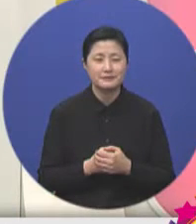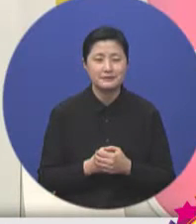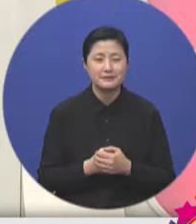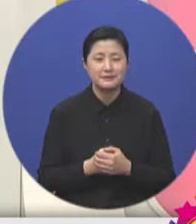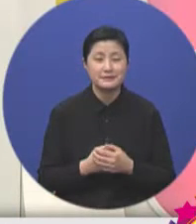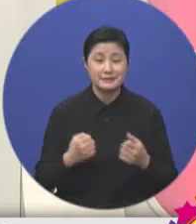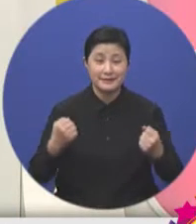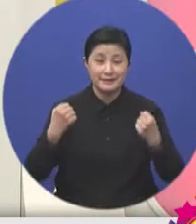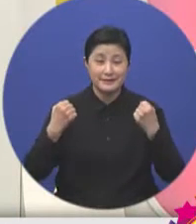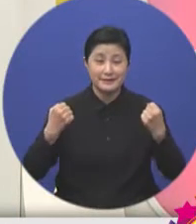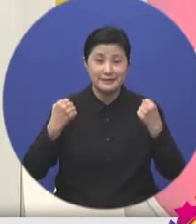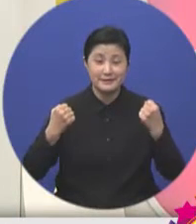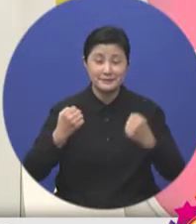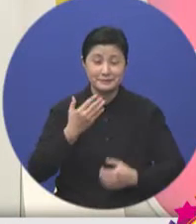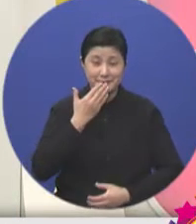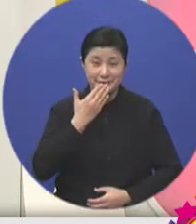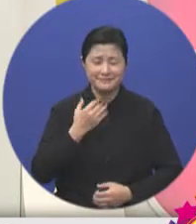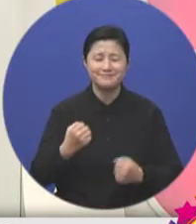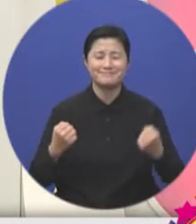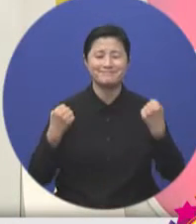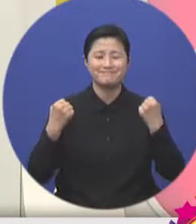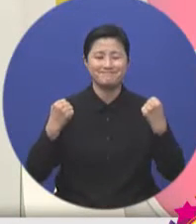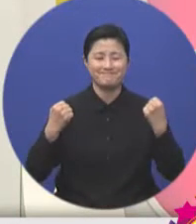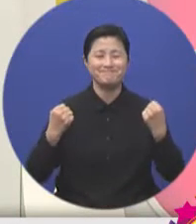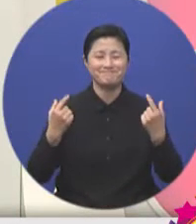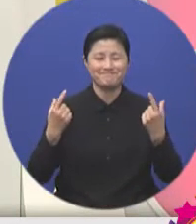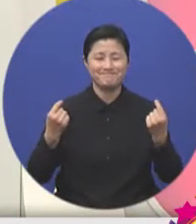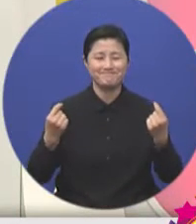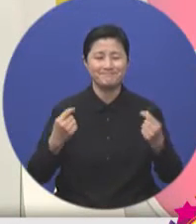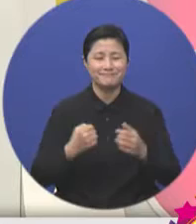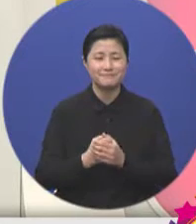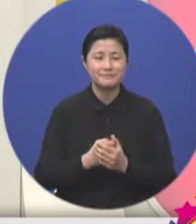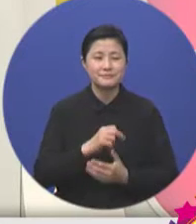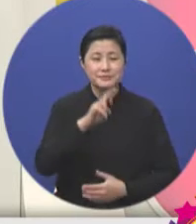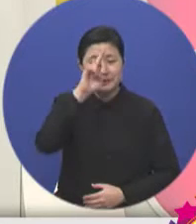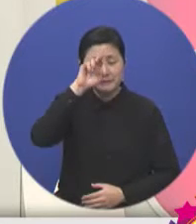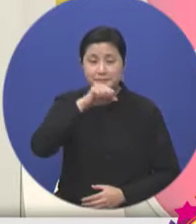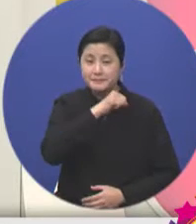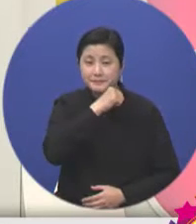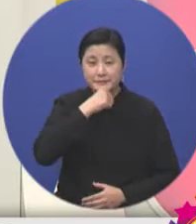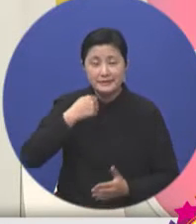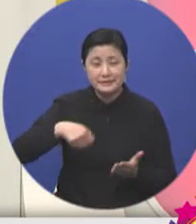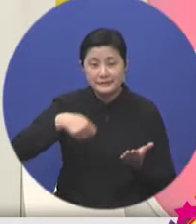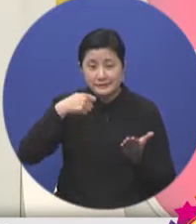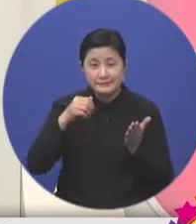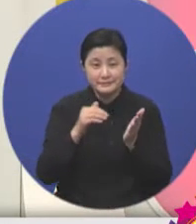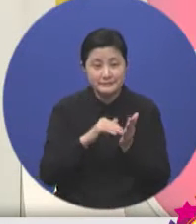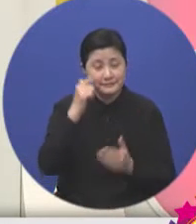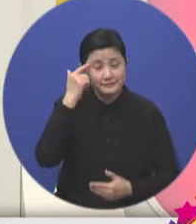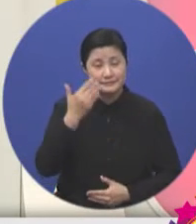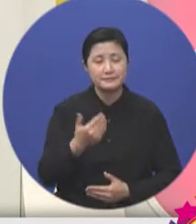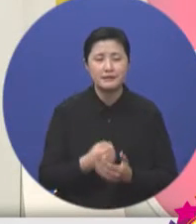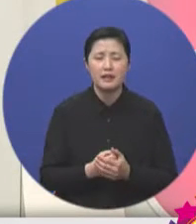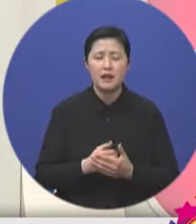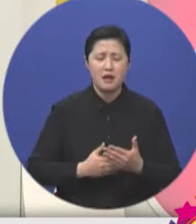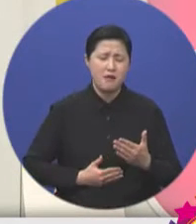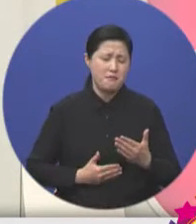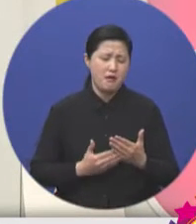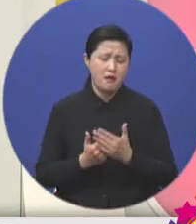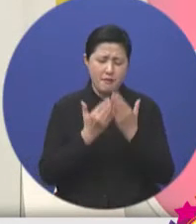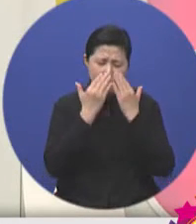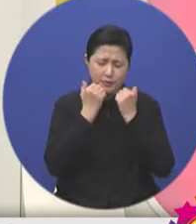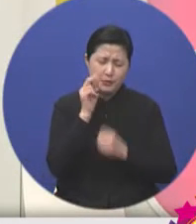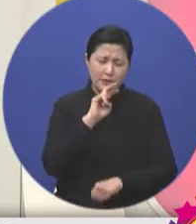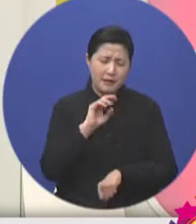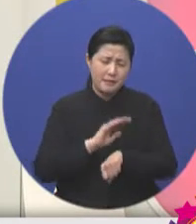아니, 건강하시죠, 아버님? 예, 건강합니다. 예. 점심은 맛있는 거 드셨습니까? 예, 점심을 밥을 너무 먹어서